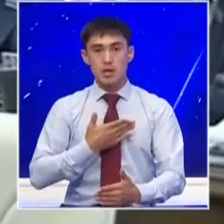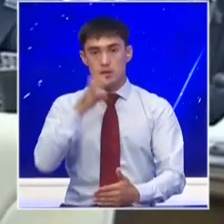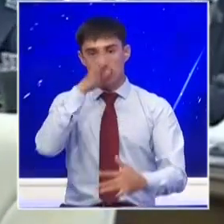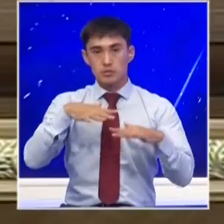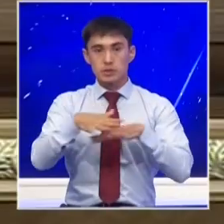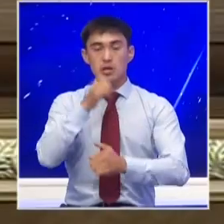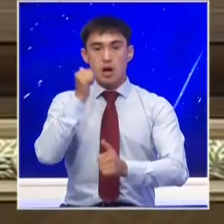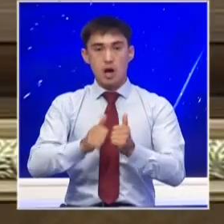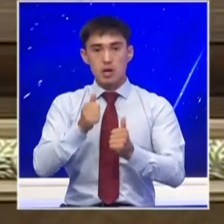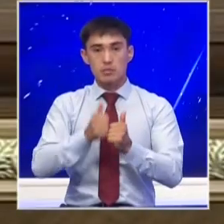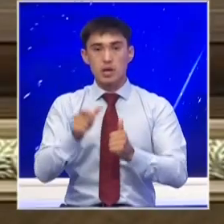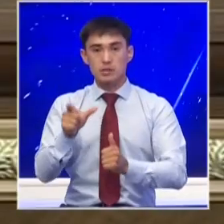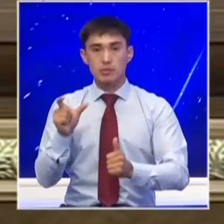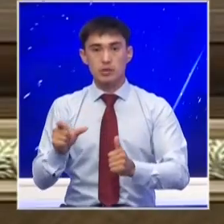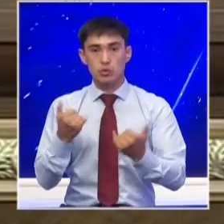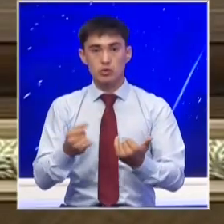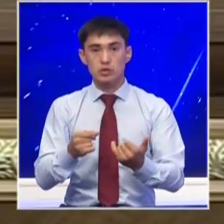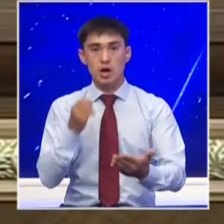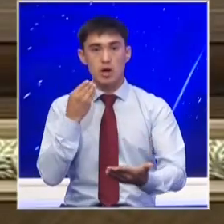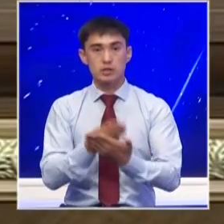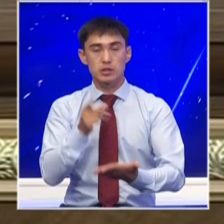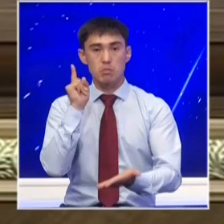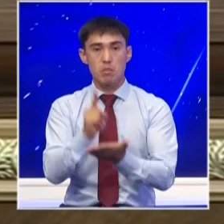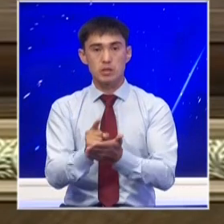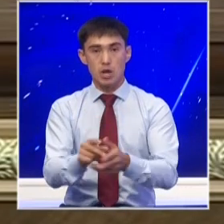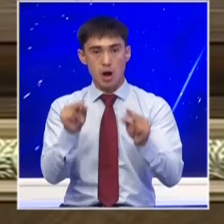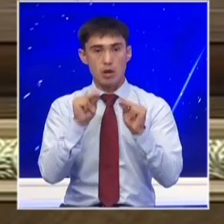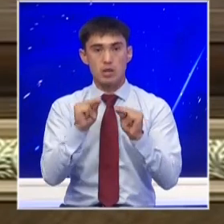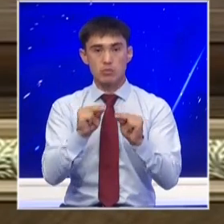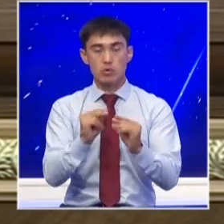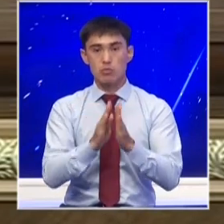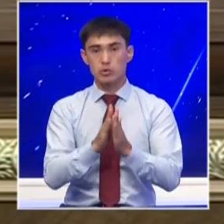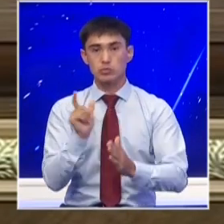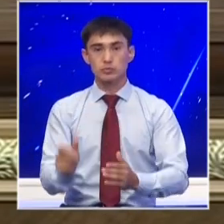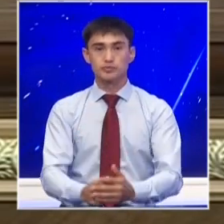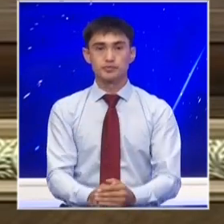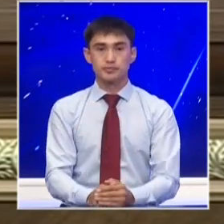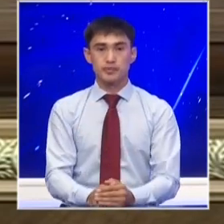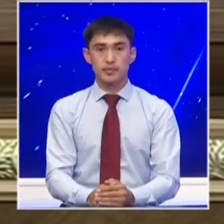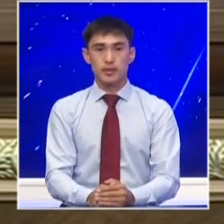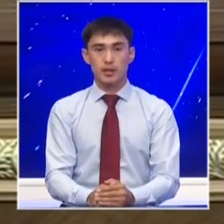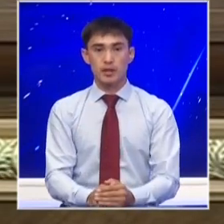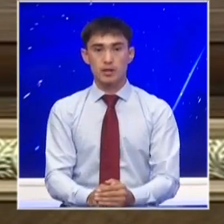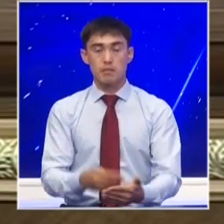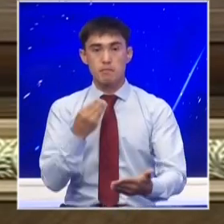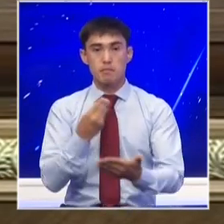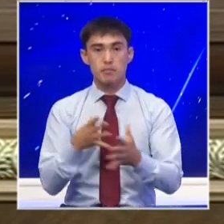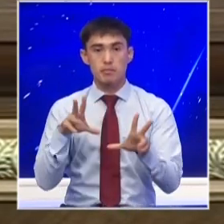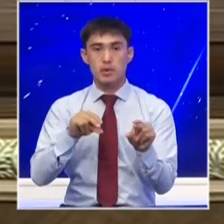Мен еліміздің әрбір азаматын осы қасиетті парызға адал болуға шақырамын.